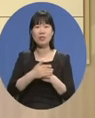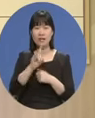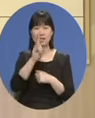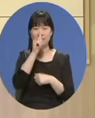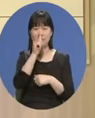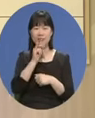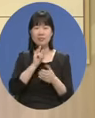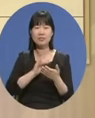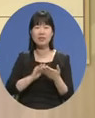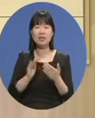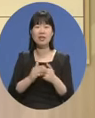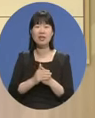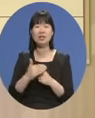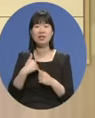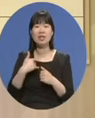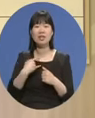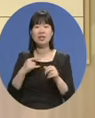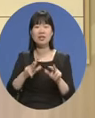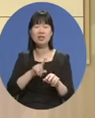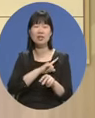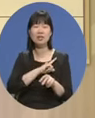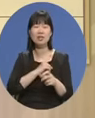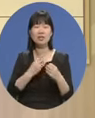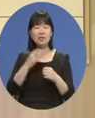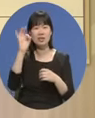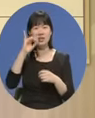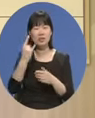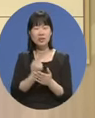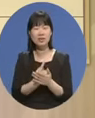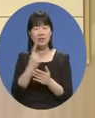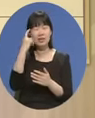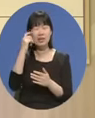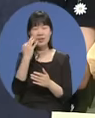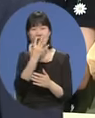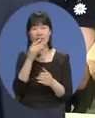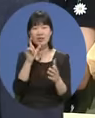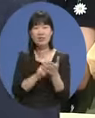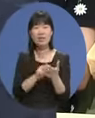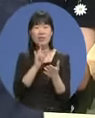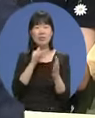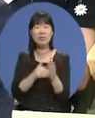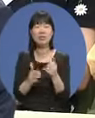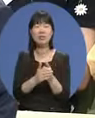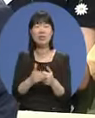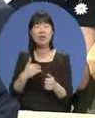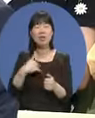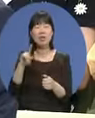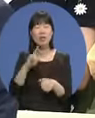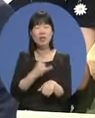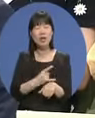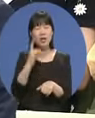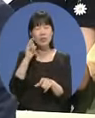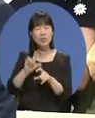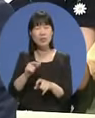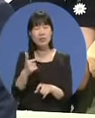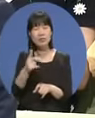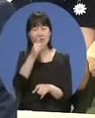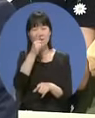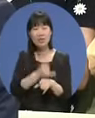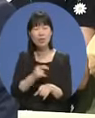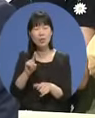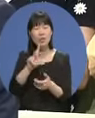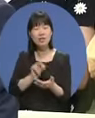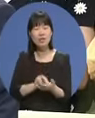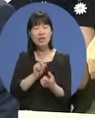거는 나한테 이제 가장 많이 찾아오는 잡념을 적게 되잖아요. 그렇죠. 그러니까 내가 뭐에 이제 고민이 많고